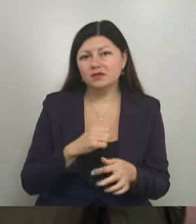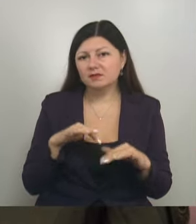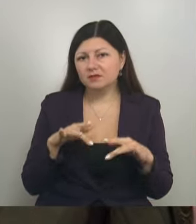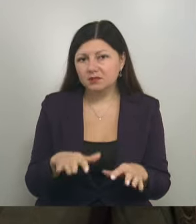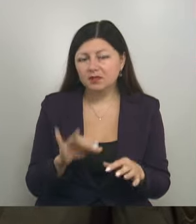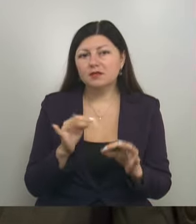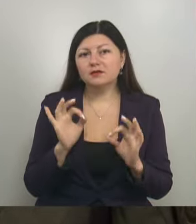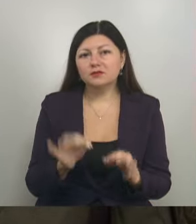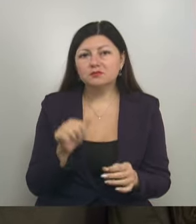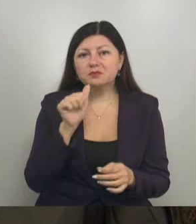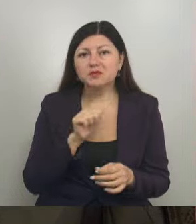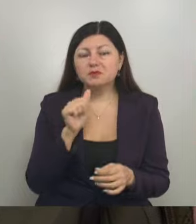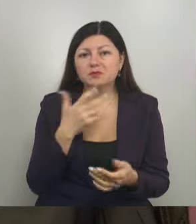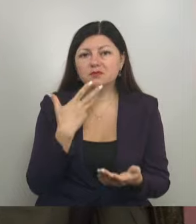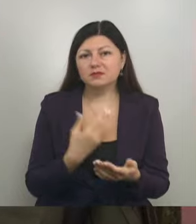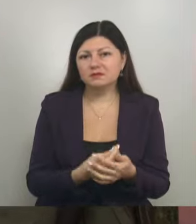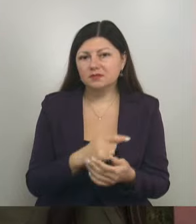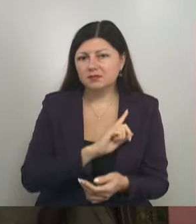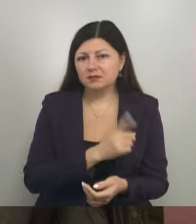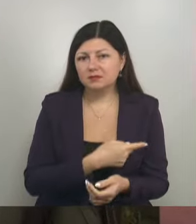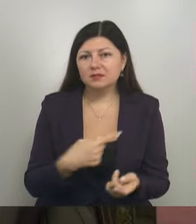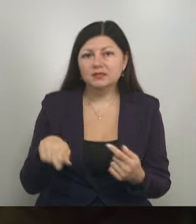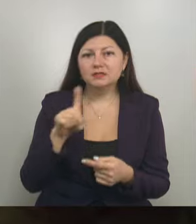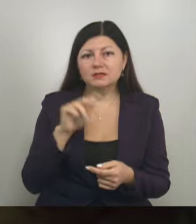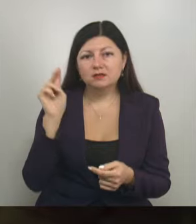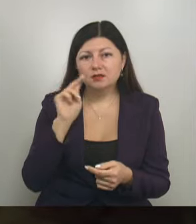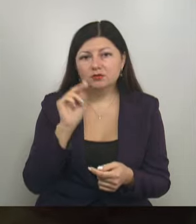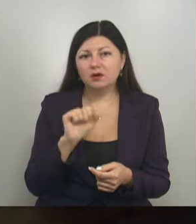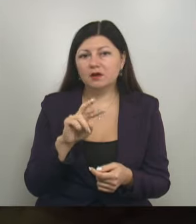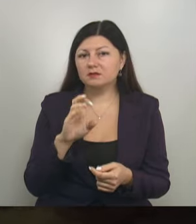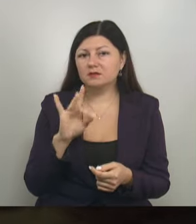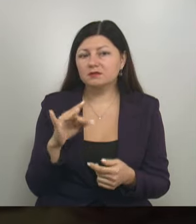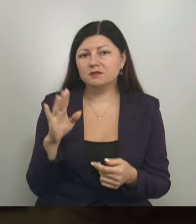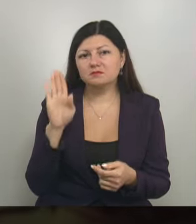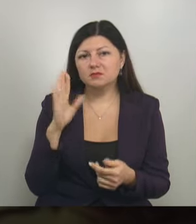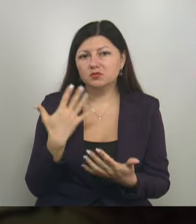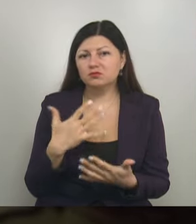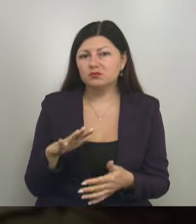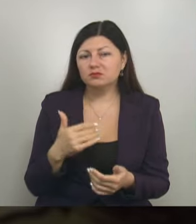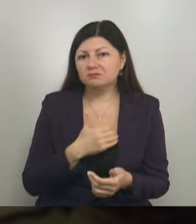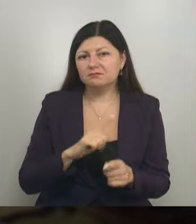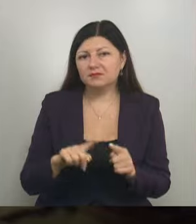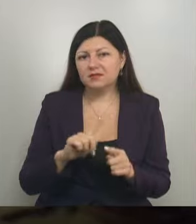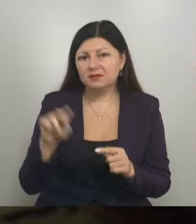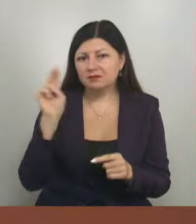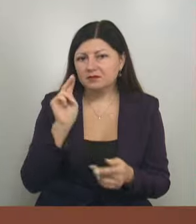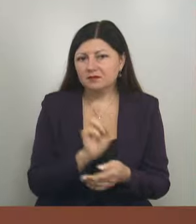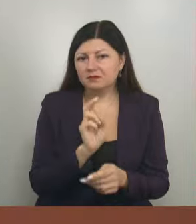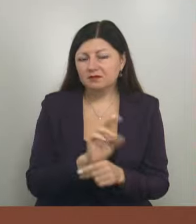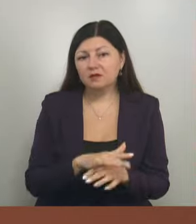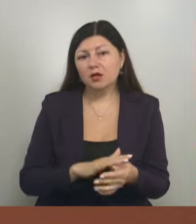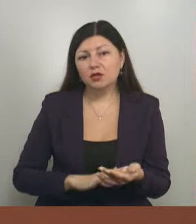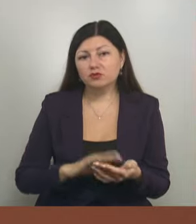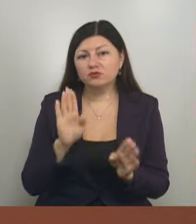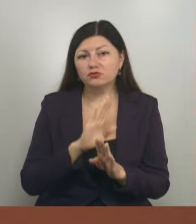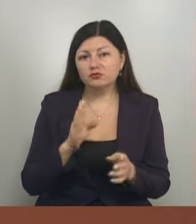И, конечно, попробовать свои силы. Среди курсантов Александр. Парню уже не терпится приступить к занятиям. Дальнейшую судьбу